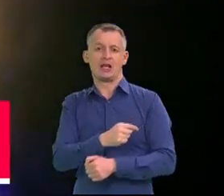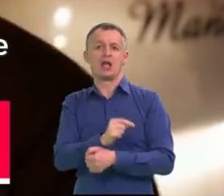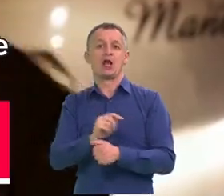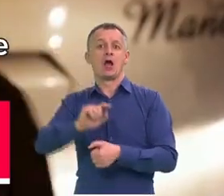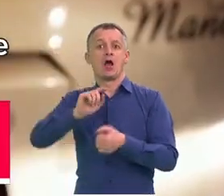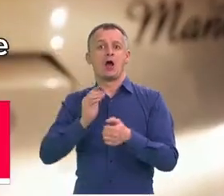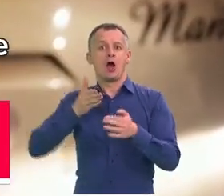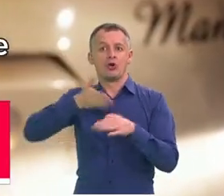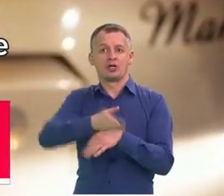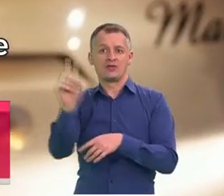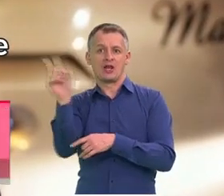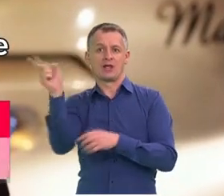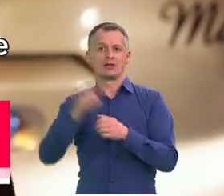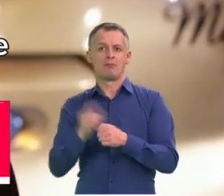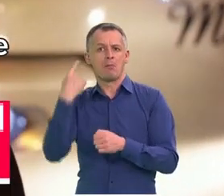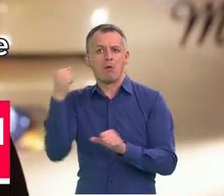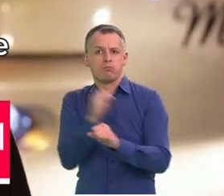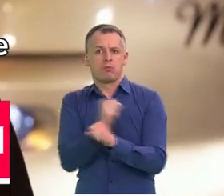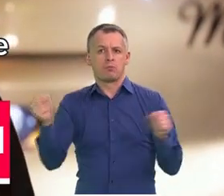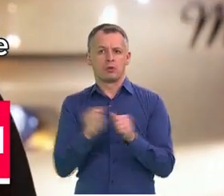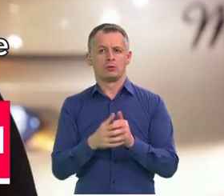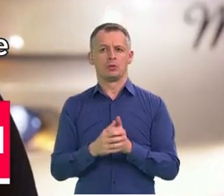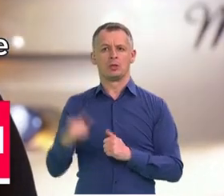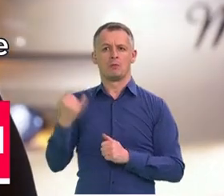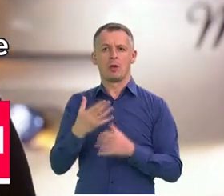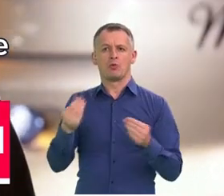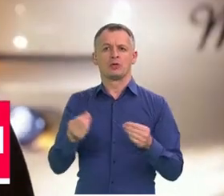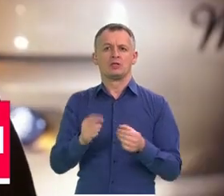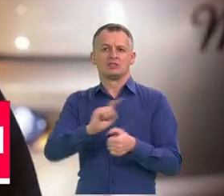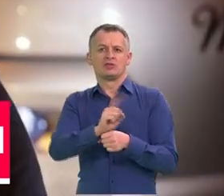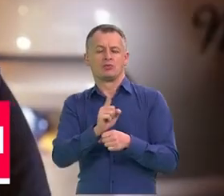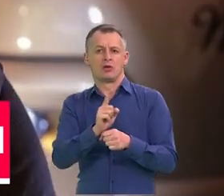alertă. Era megalo bam acusame, 10 defterole pe fialtica.